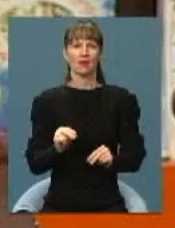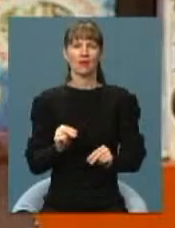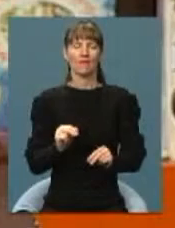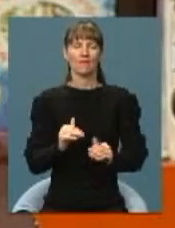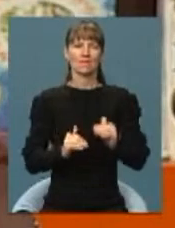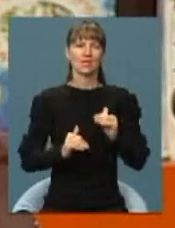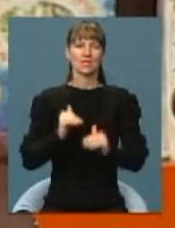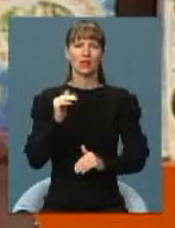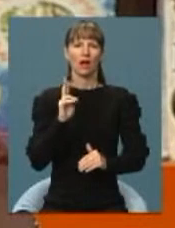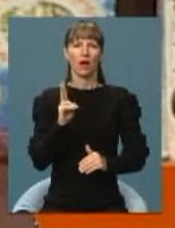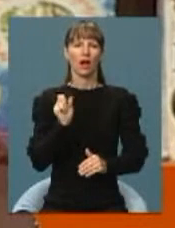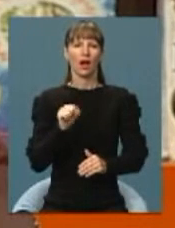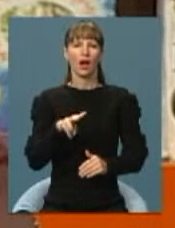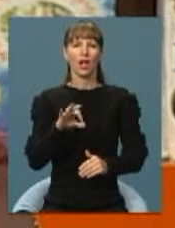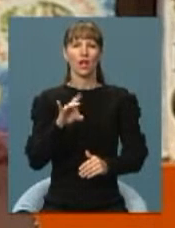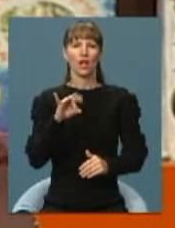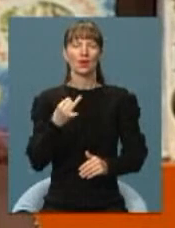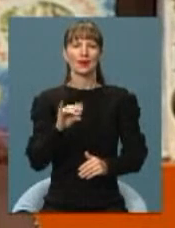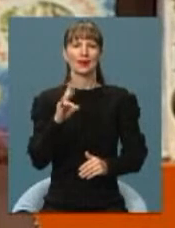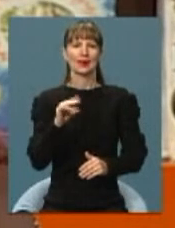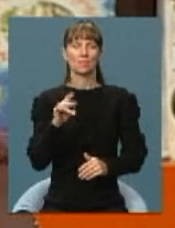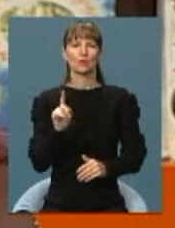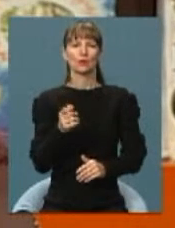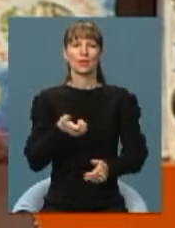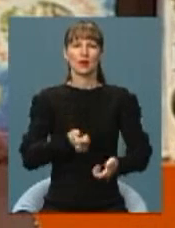висококалорійними? Ну, тому що тісто, воно